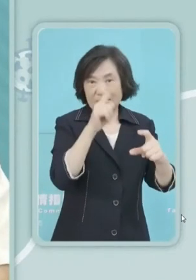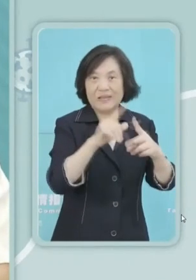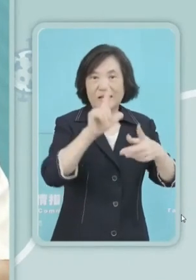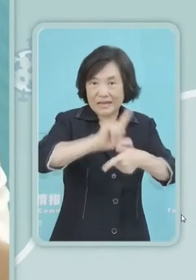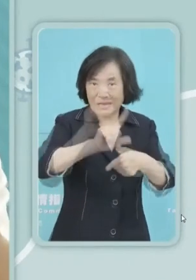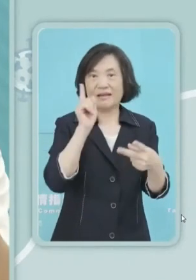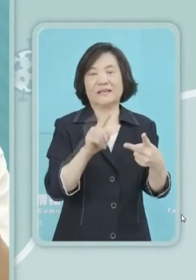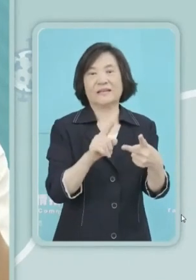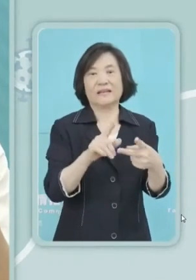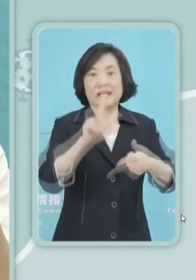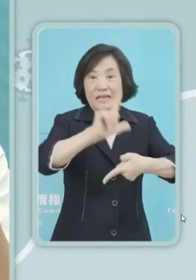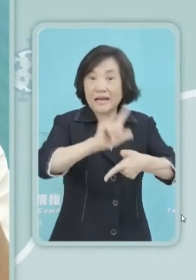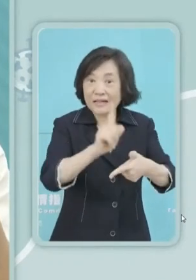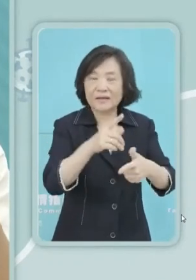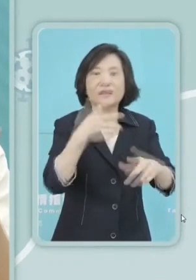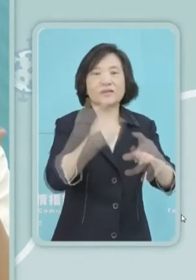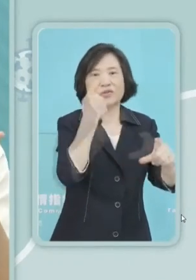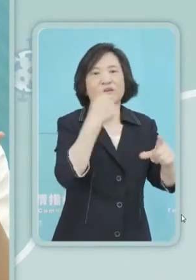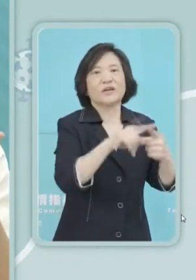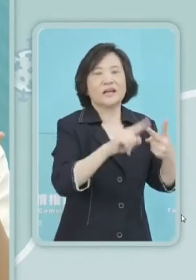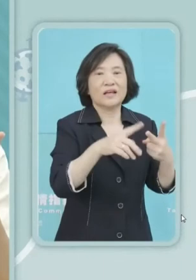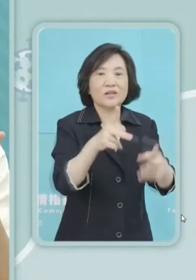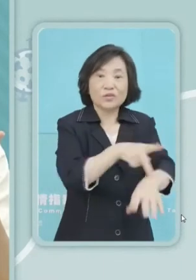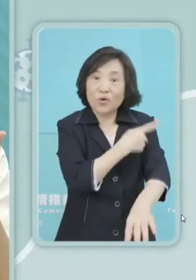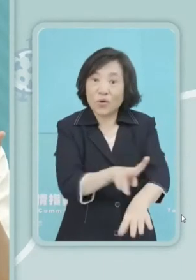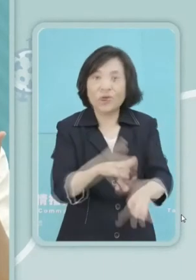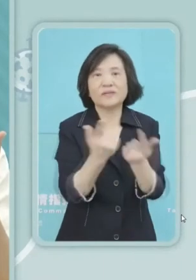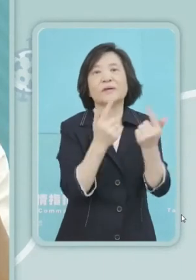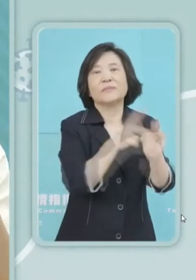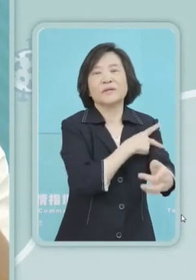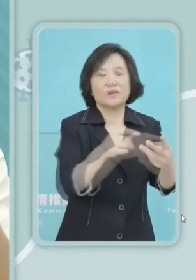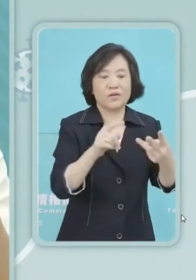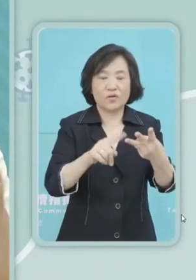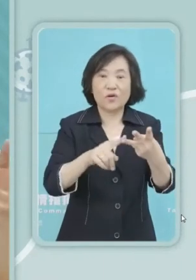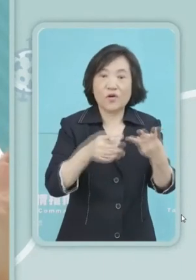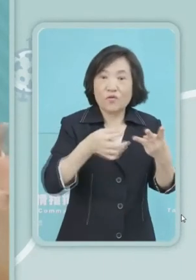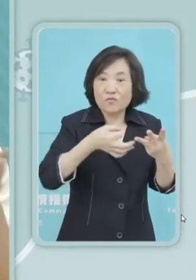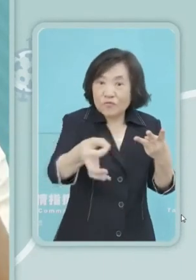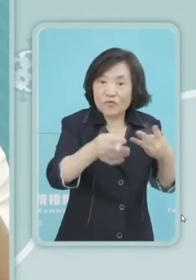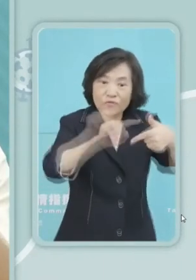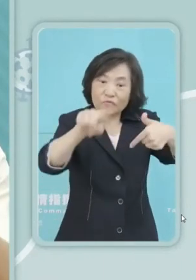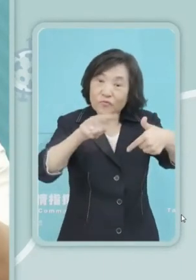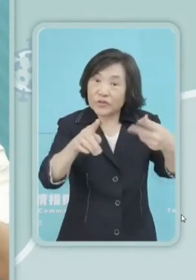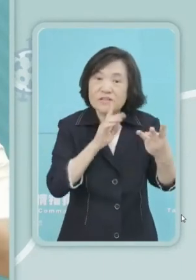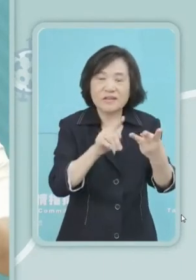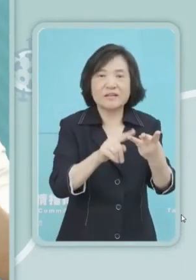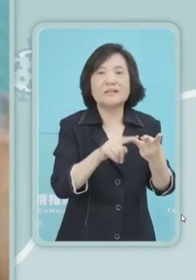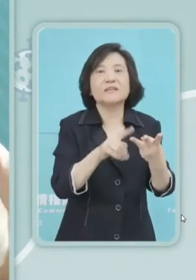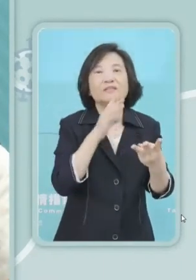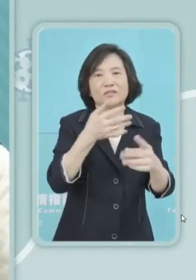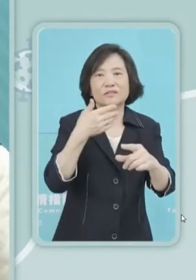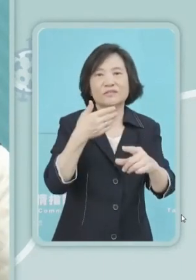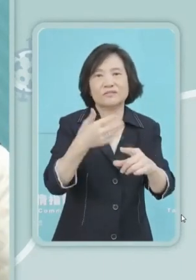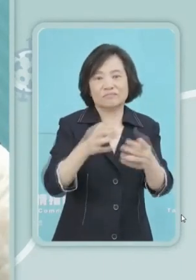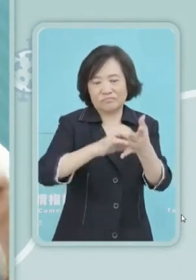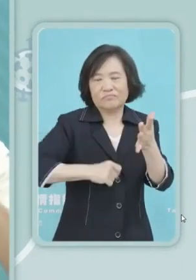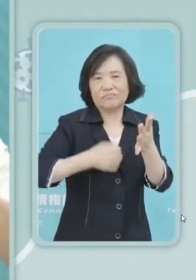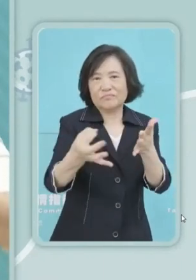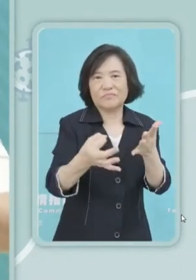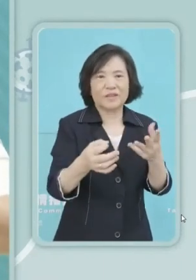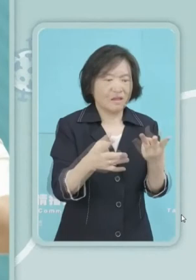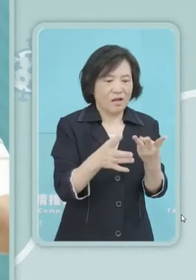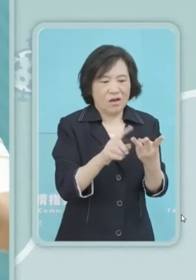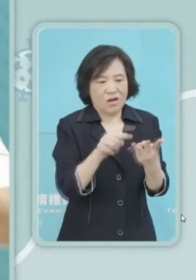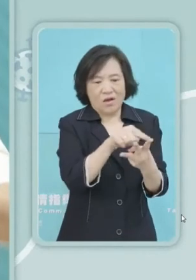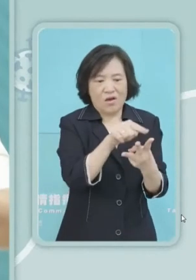大家记得哈，卡悠游卡。一通台北通户悠游户，然后齁台北通又绑悠游卡